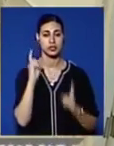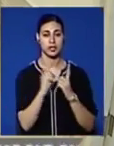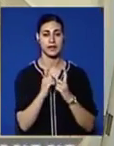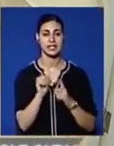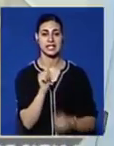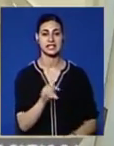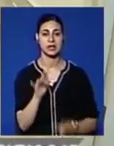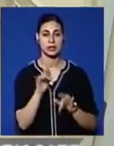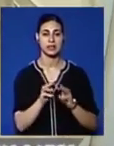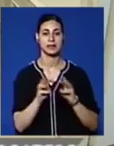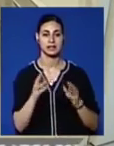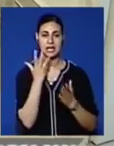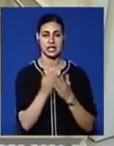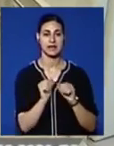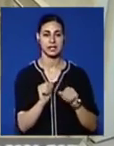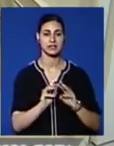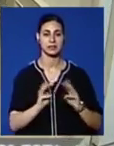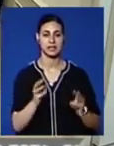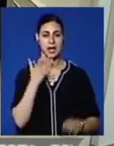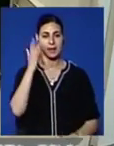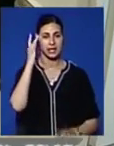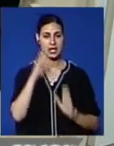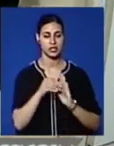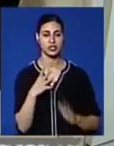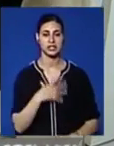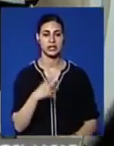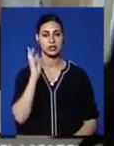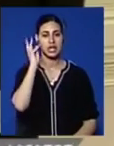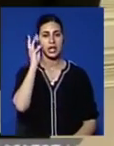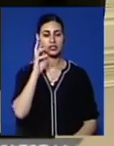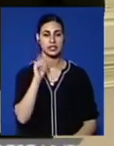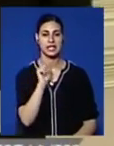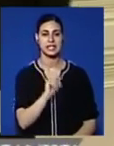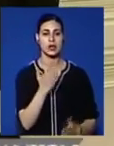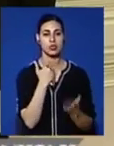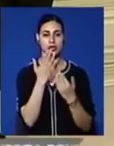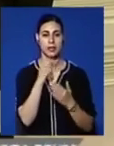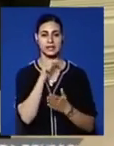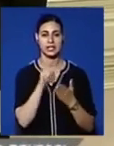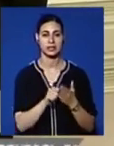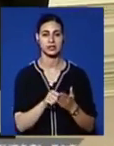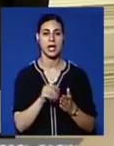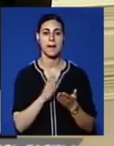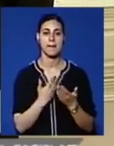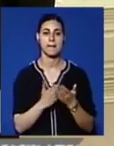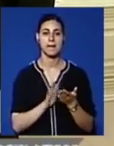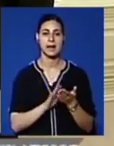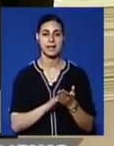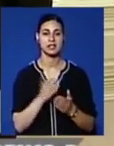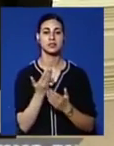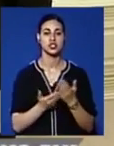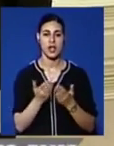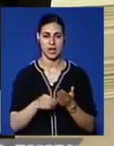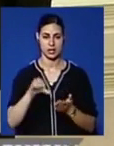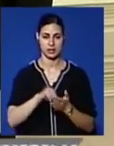საგარეო საქმეთა მინისტრი, თავდაცვის მინისტრი ამერიკაში, საქართველოს ელჩი და საგარეო ურთიერთობათა საკითხებში პრემიერის მრჩევლის ესწრებოდნენ.